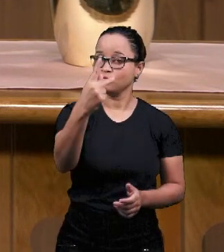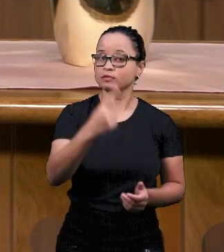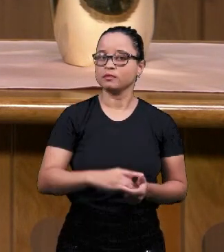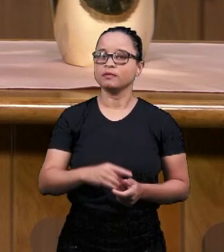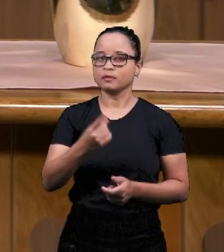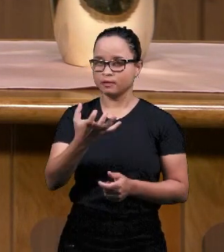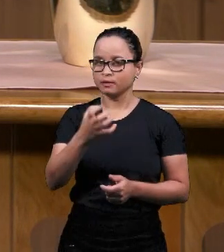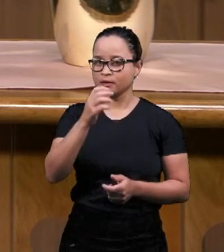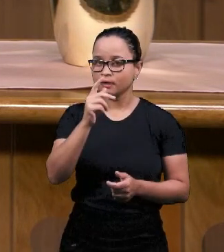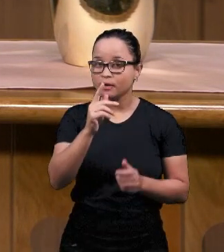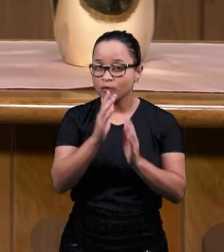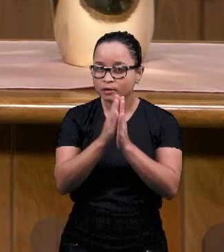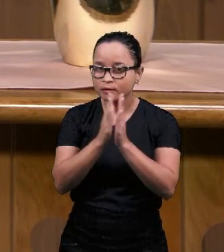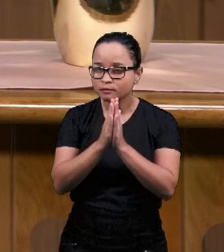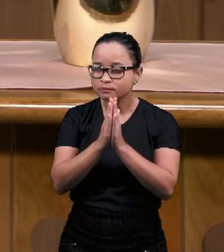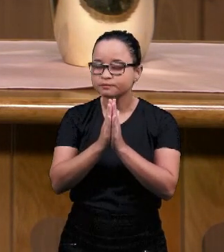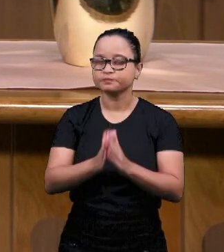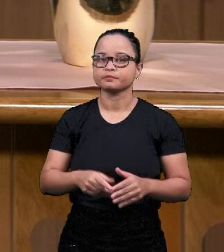Вы нуждаетесь в